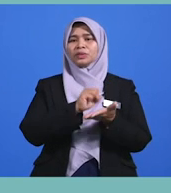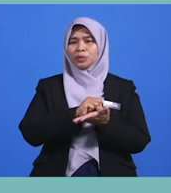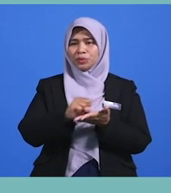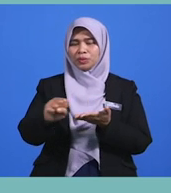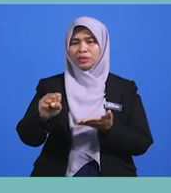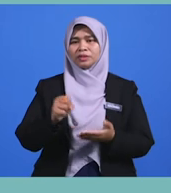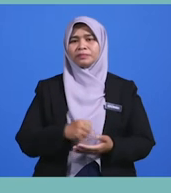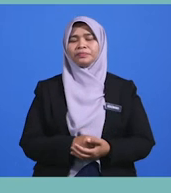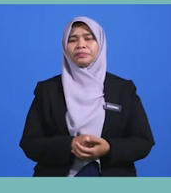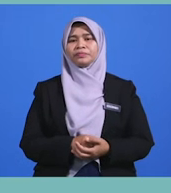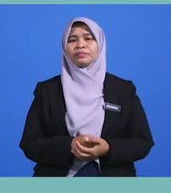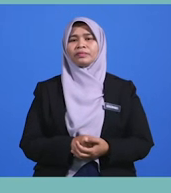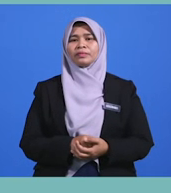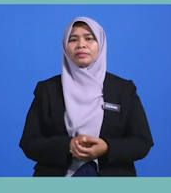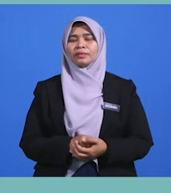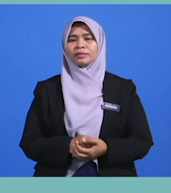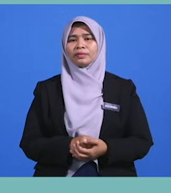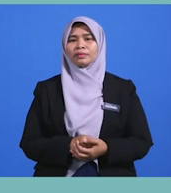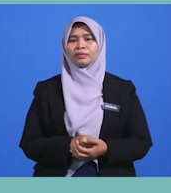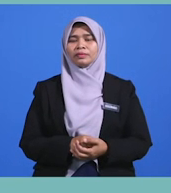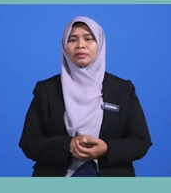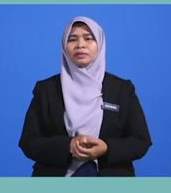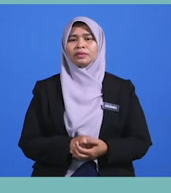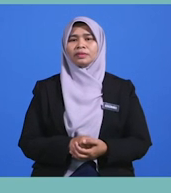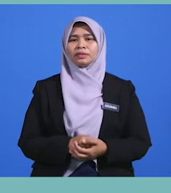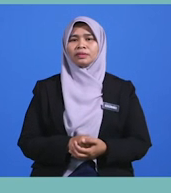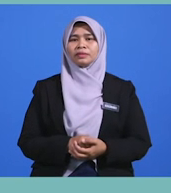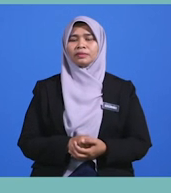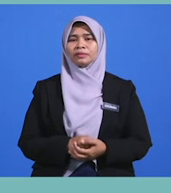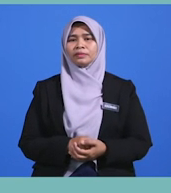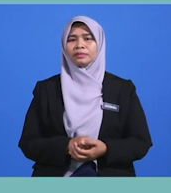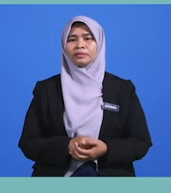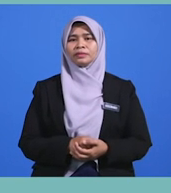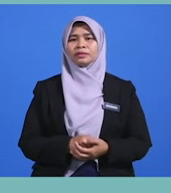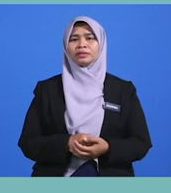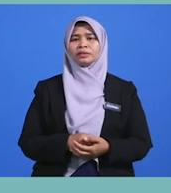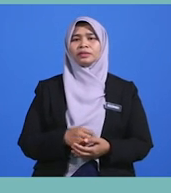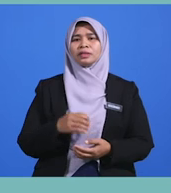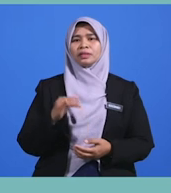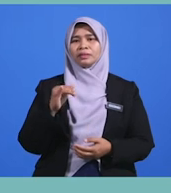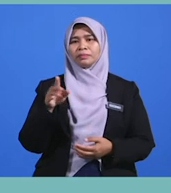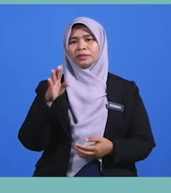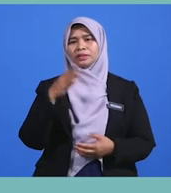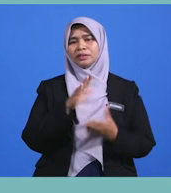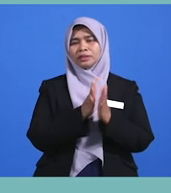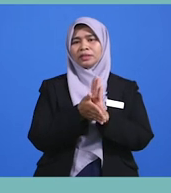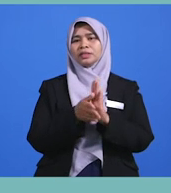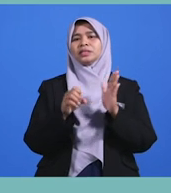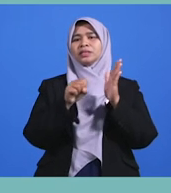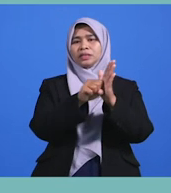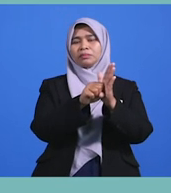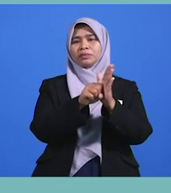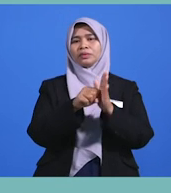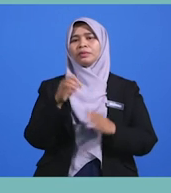Tanda keanggotaan yang sama dalam sekutuan 13 buah negeri dan satu wilayah persekutuan, dan ianya menjadi simbol